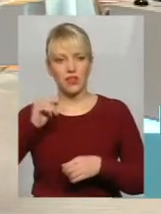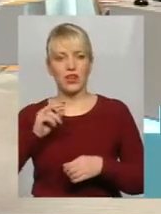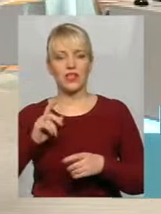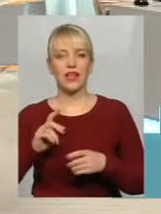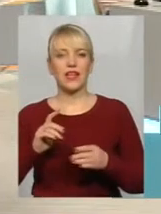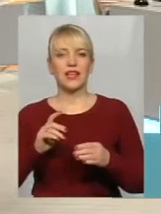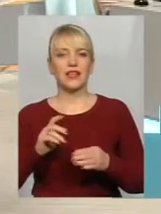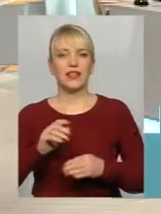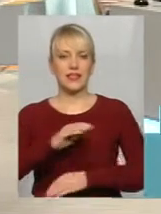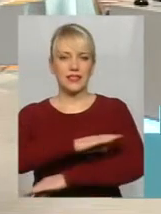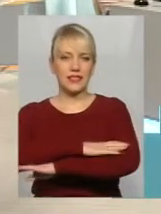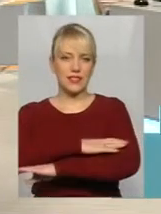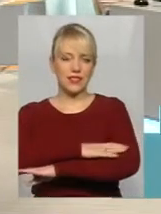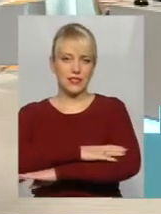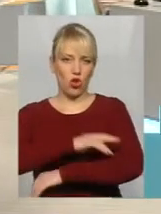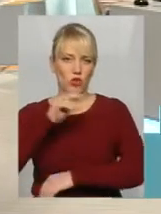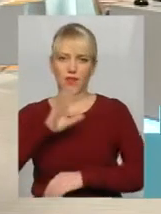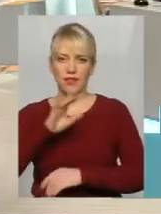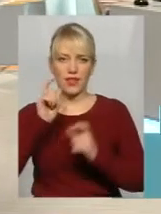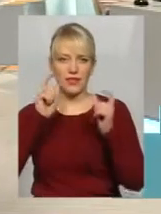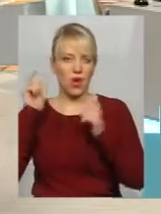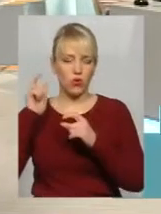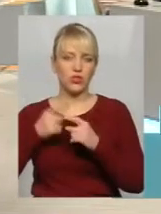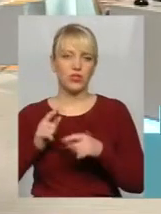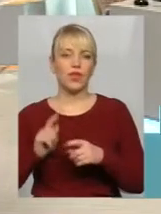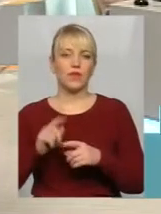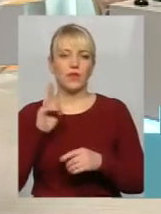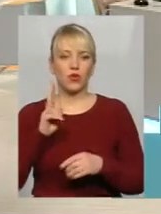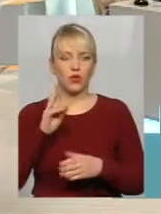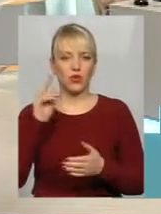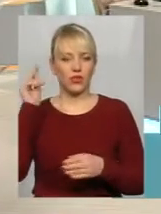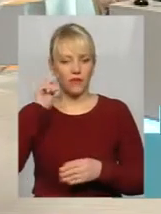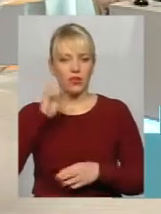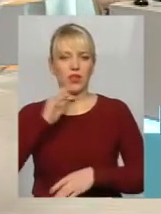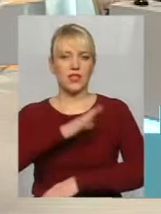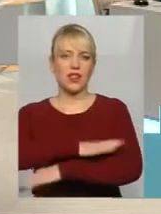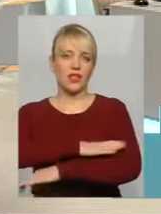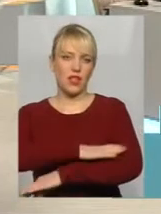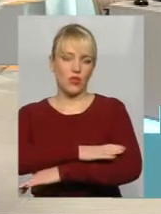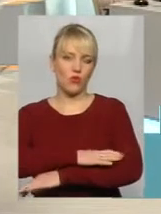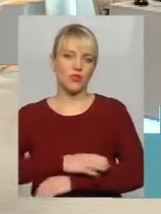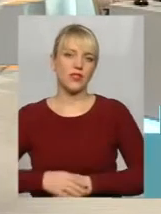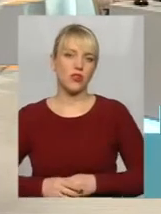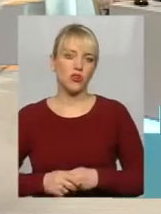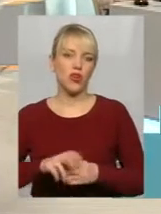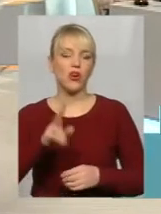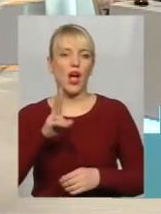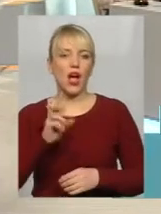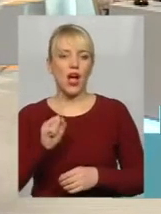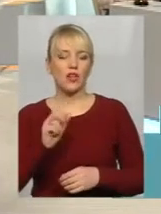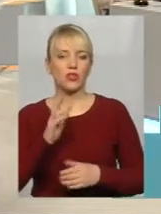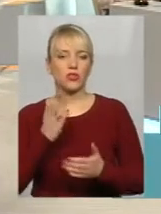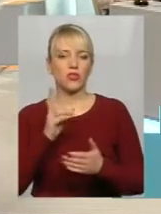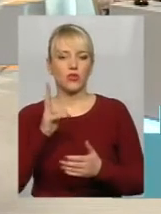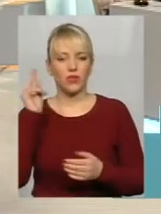не заочники? Хто має відстрочку на навчання, ті, хто навчається на денному стаціонарі. А ті, хто навчається там, де